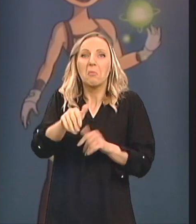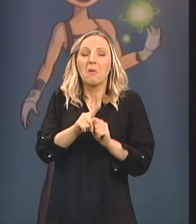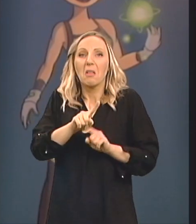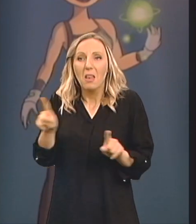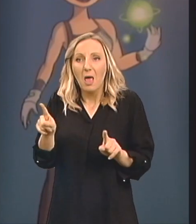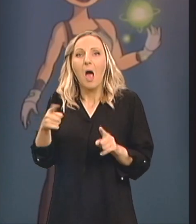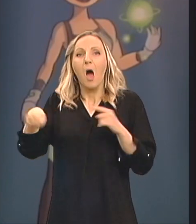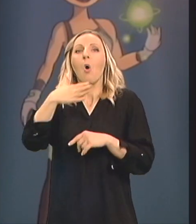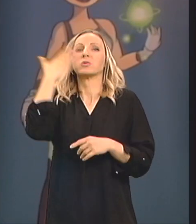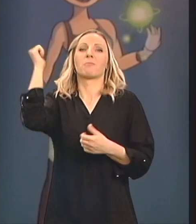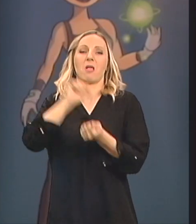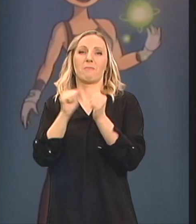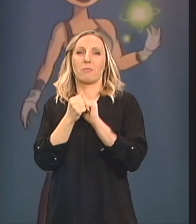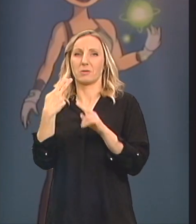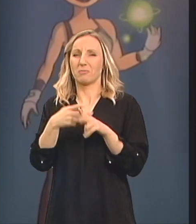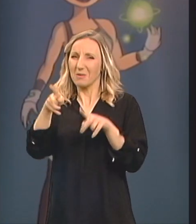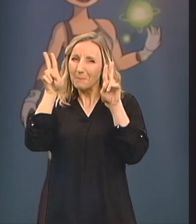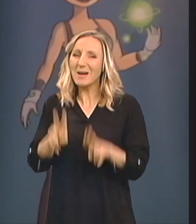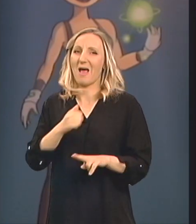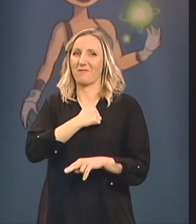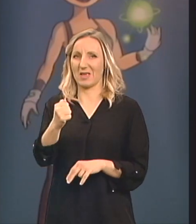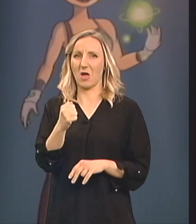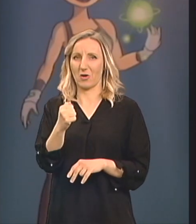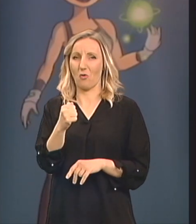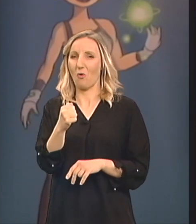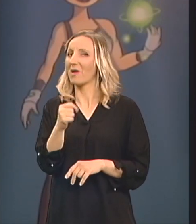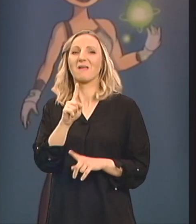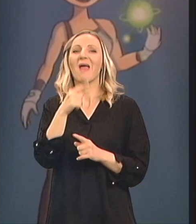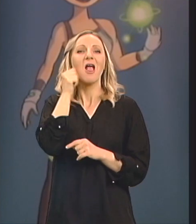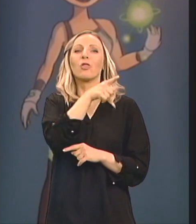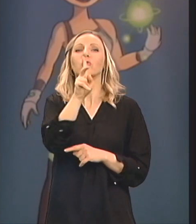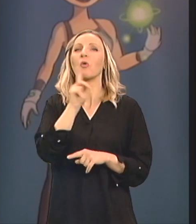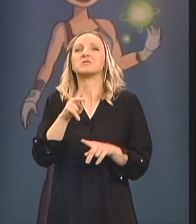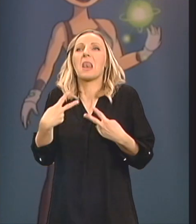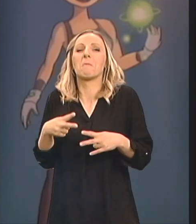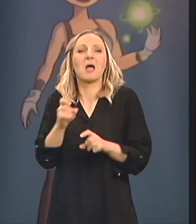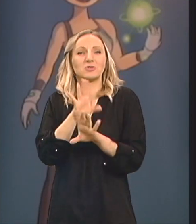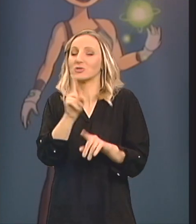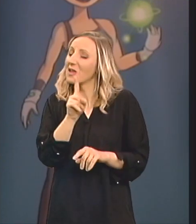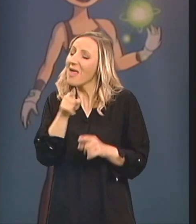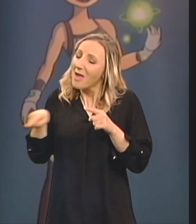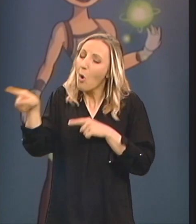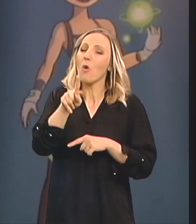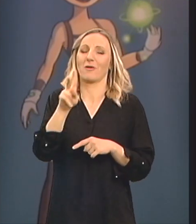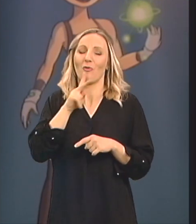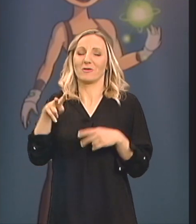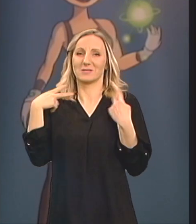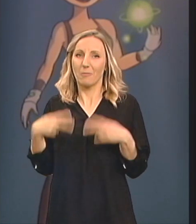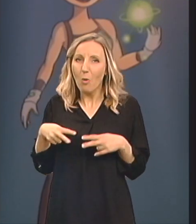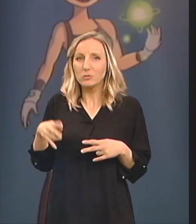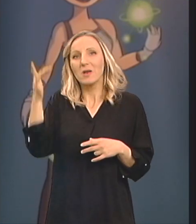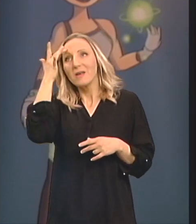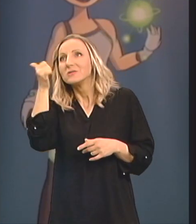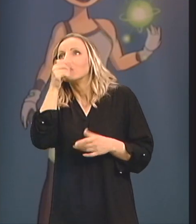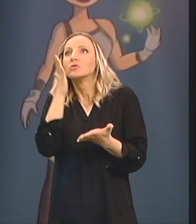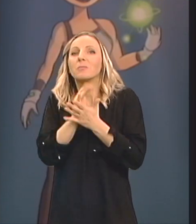za mene pravi heroji Ne oni koji se ne boje ničega Nego oni koji jednostavno I boje se I ne znaju šta će biti